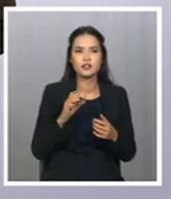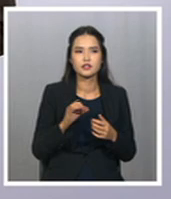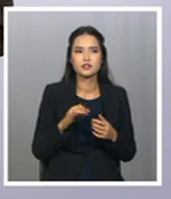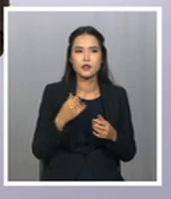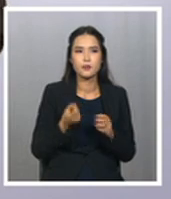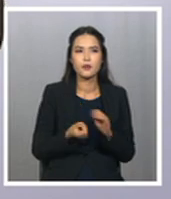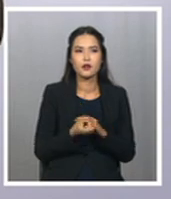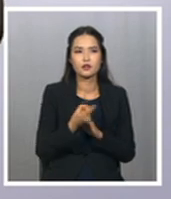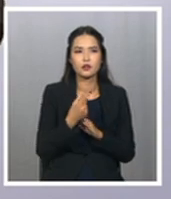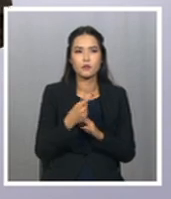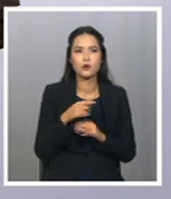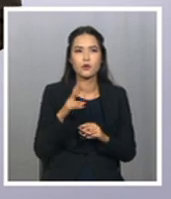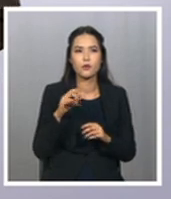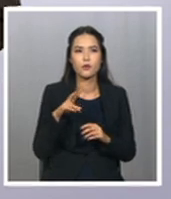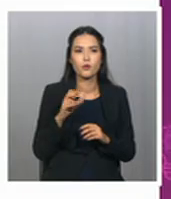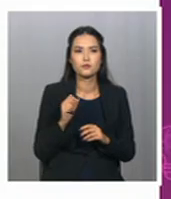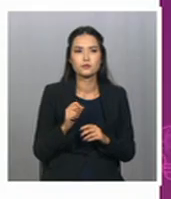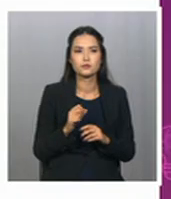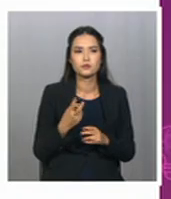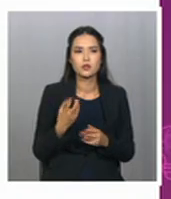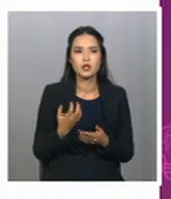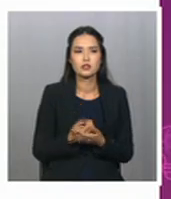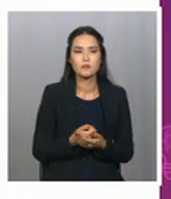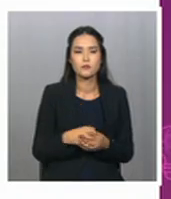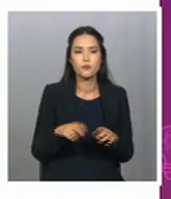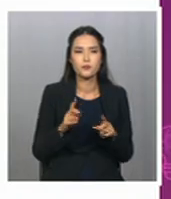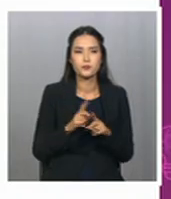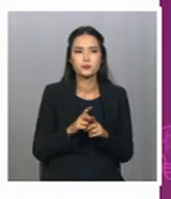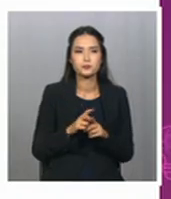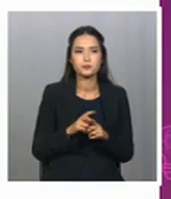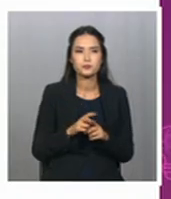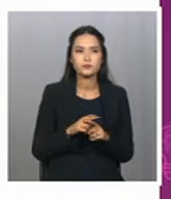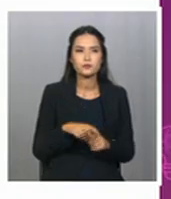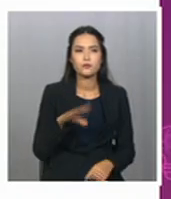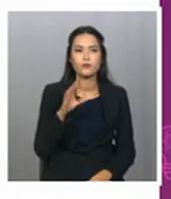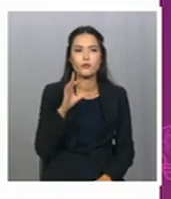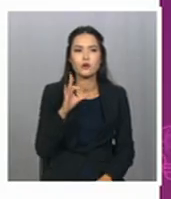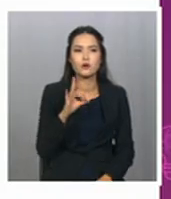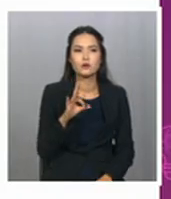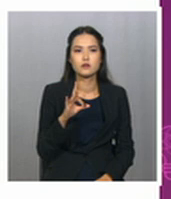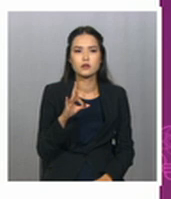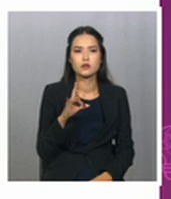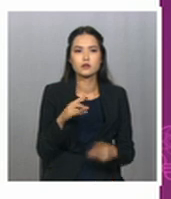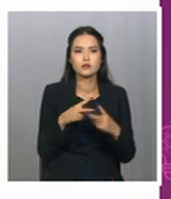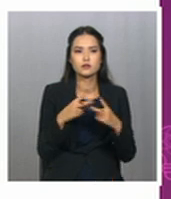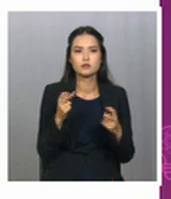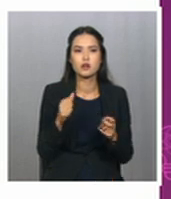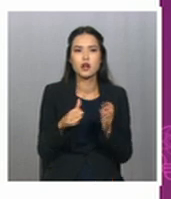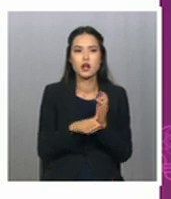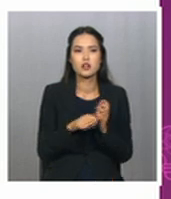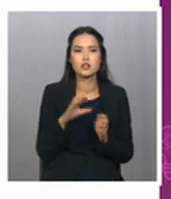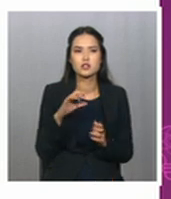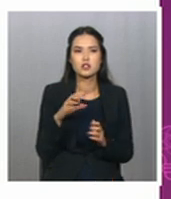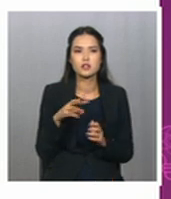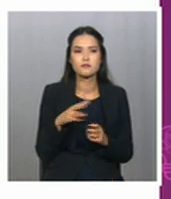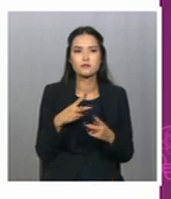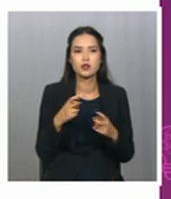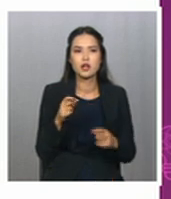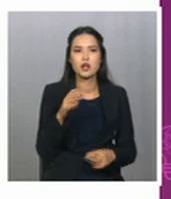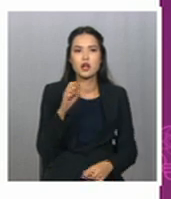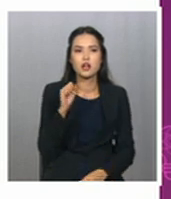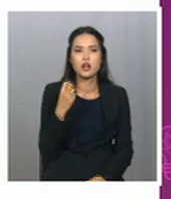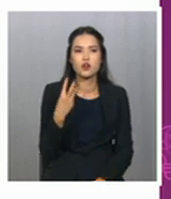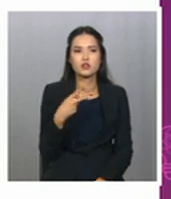болған. Олай болатын болса, конустың табанының радиусы 6 сантиметр болады, ал биіктігі